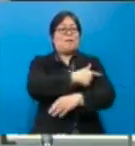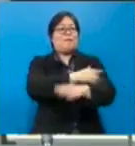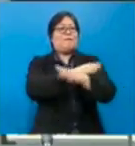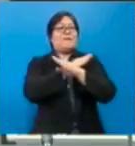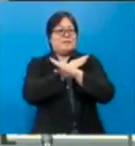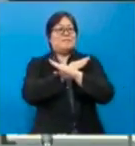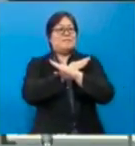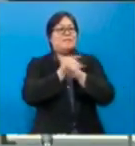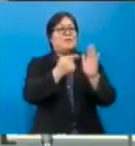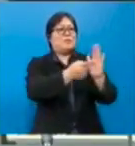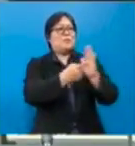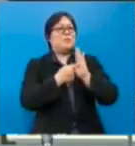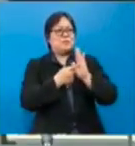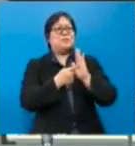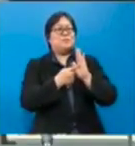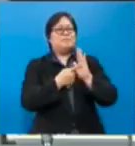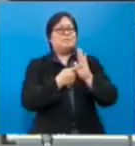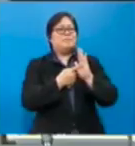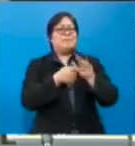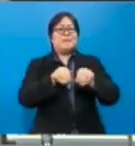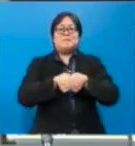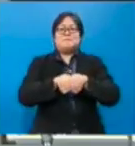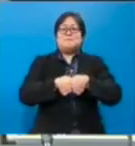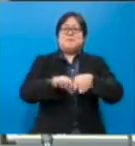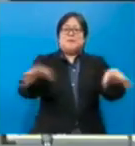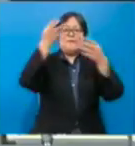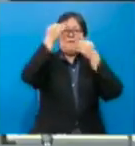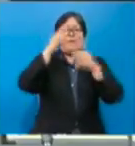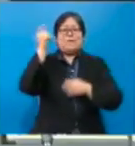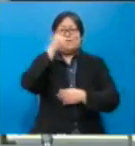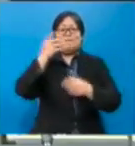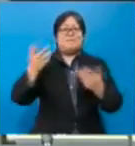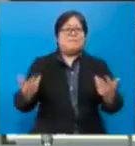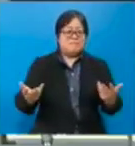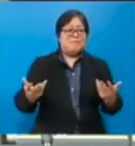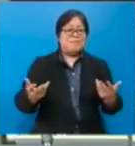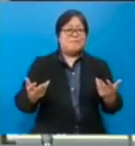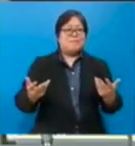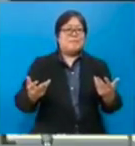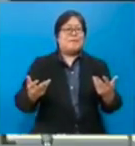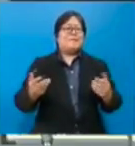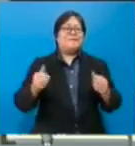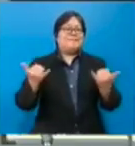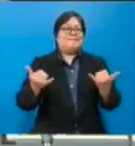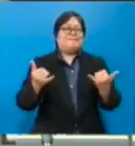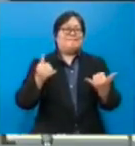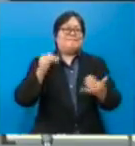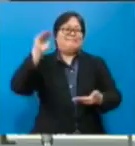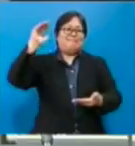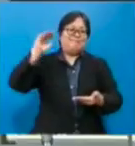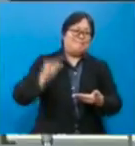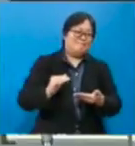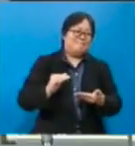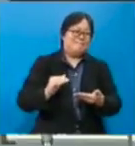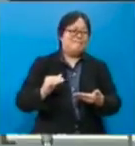telah menjadi bukti bahawasanya penularan berita-berita sedemikian tidak lagi begitu